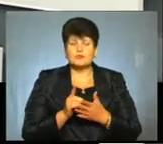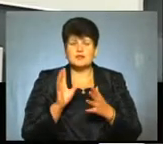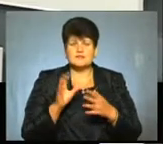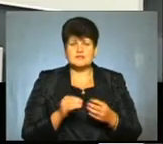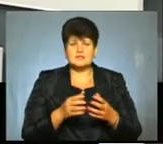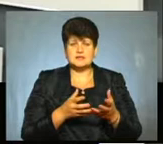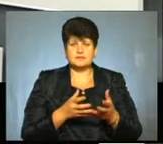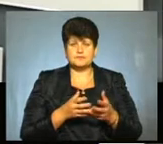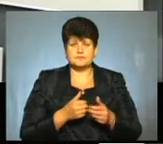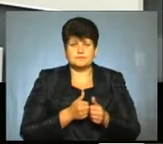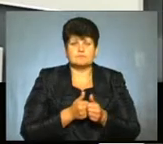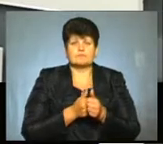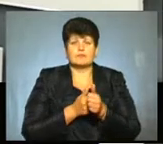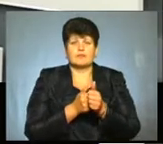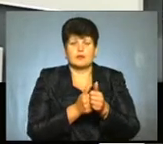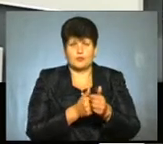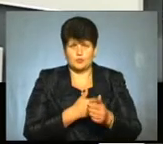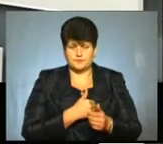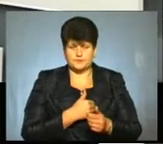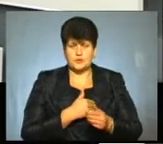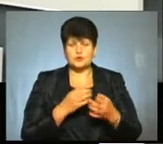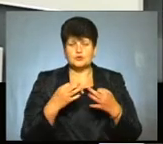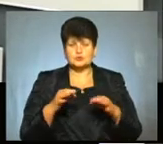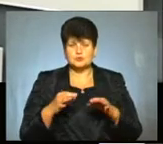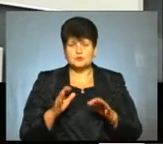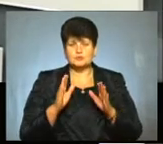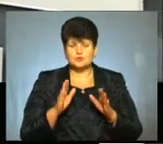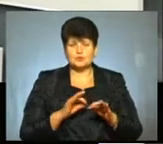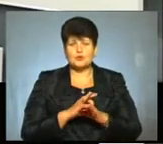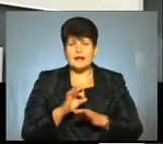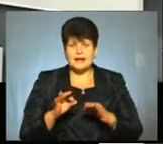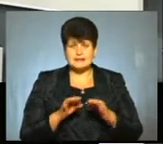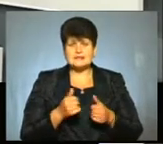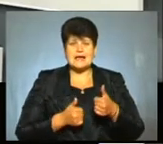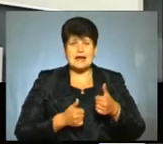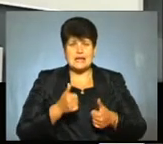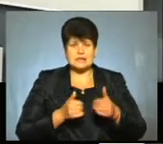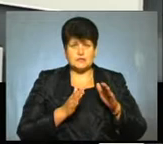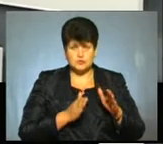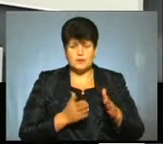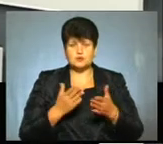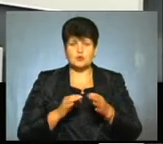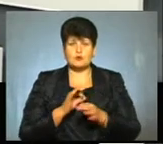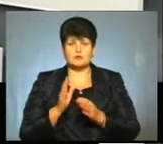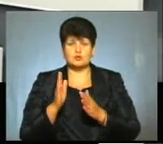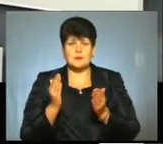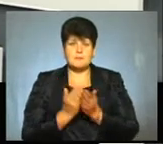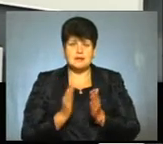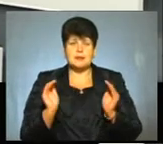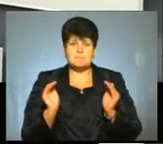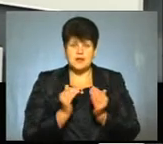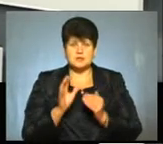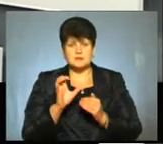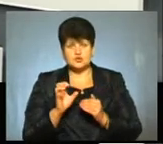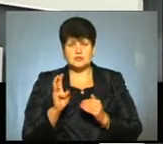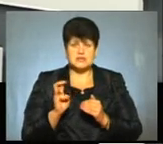всі тягнутися і його досягати. Тобто будуть наступного року допущені до реалізації проекти відповідно за рейтингом, але якщо проект набере менше 300